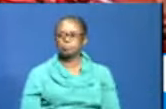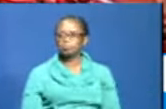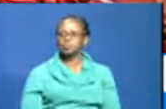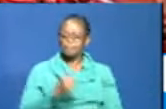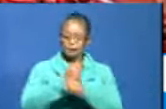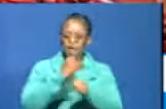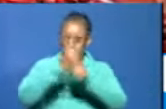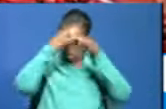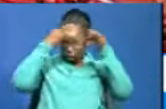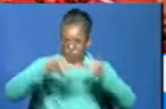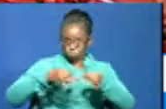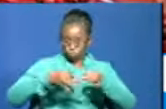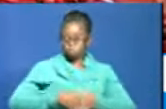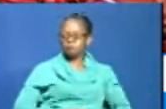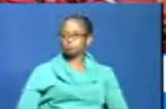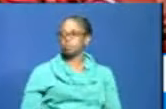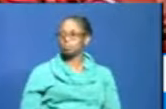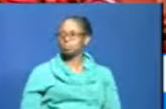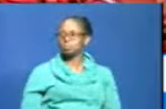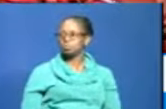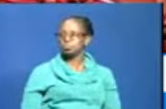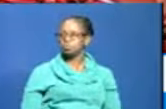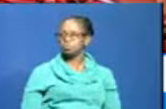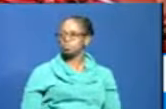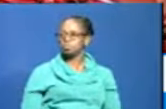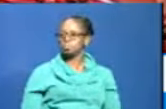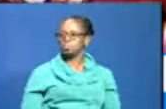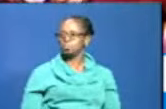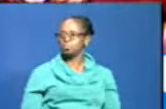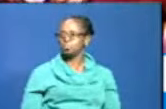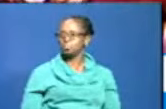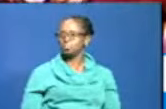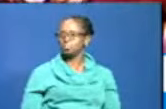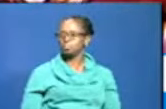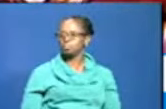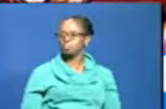ukate hii kesi. Asante Bwana Spika. Senator Mwaura, leader, you still have to